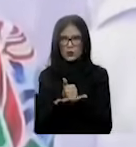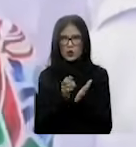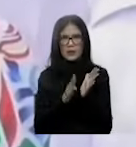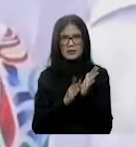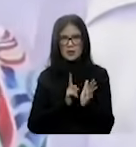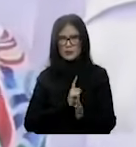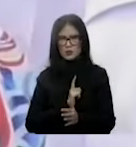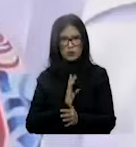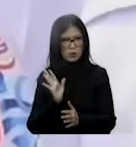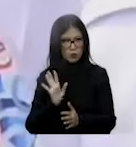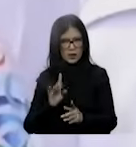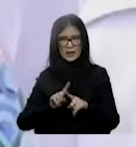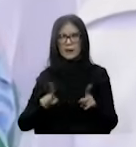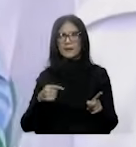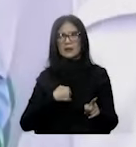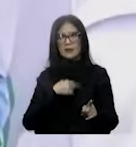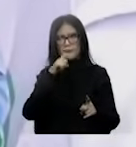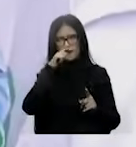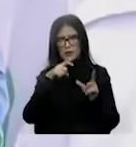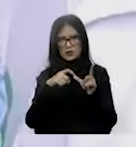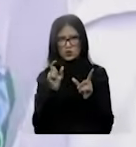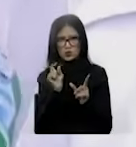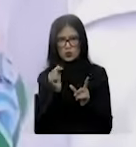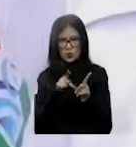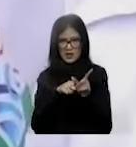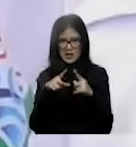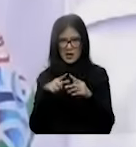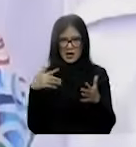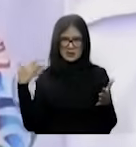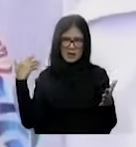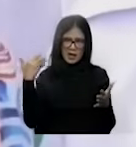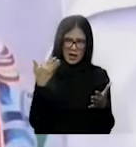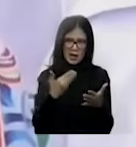Surya, tapi tentang apa yang dirasakan selama ini